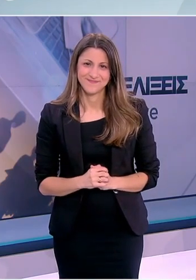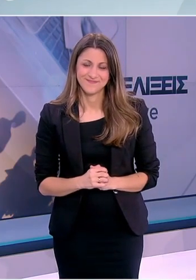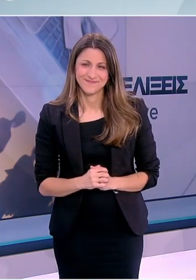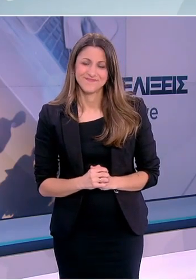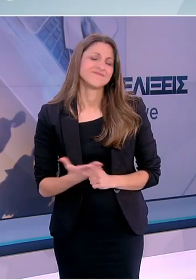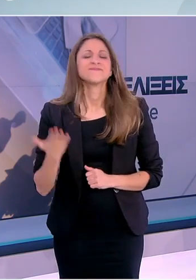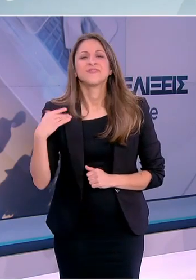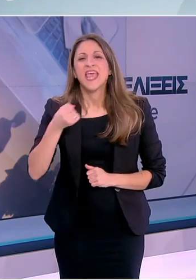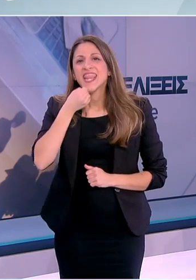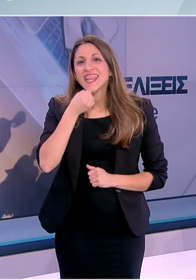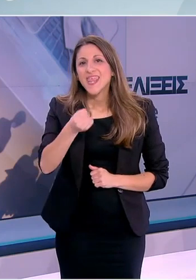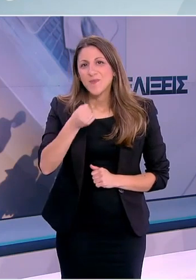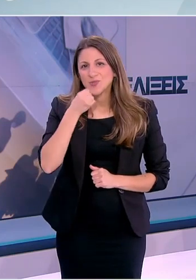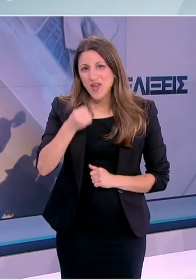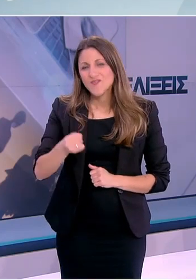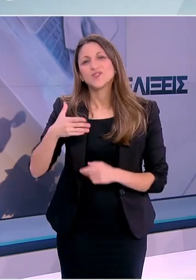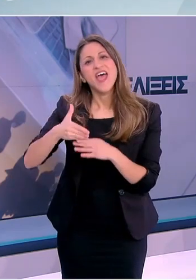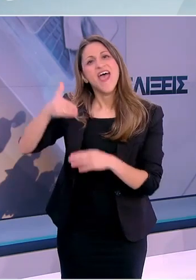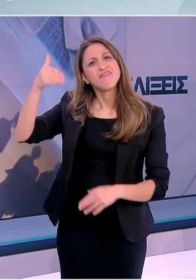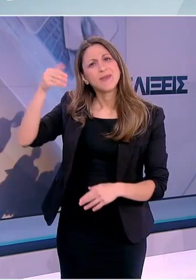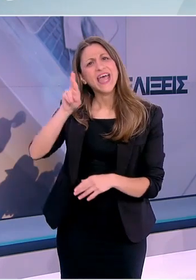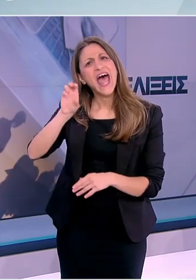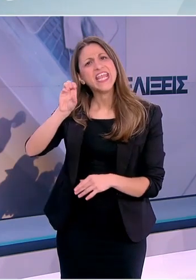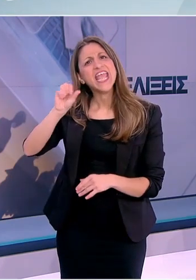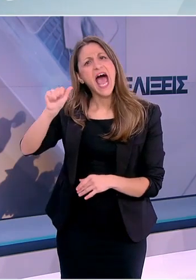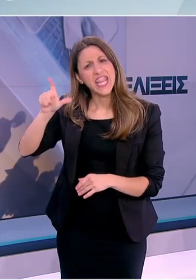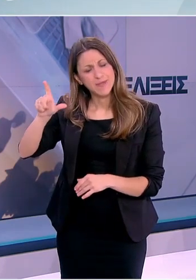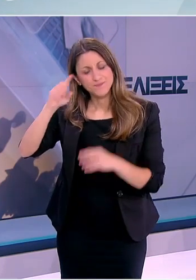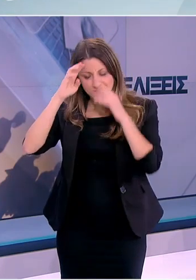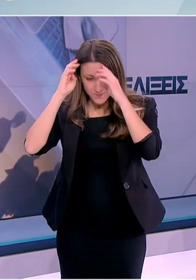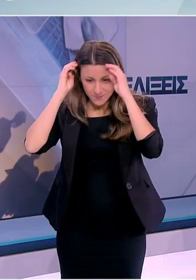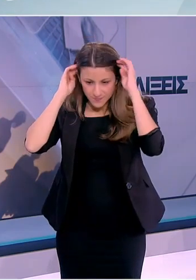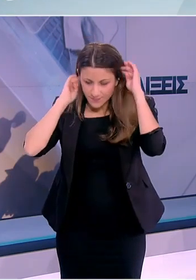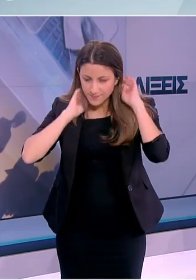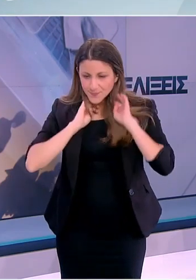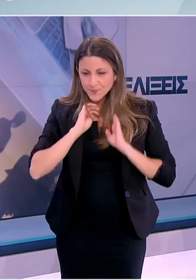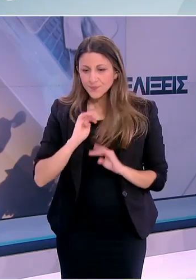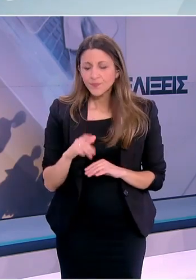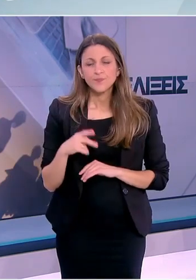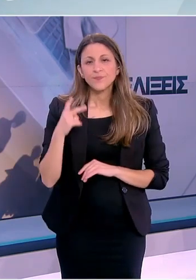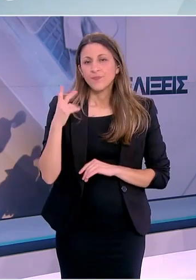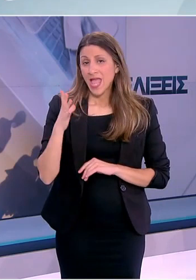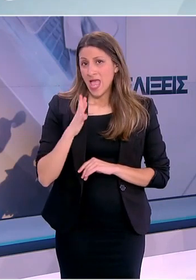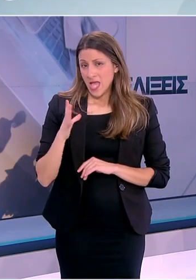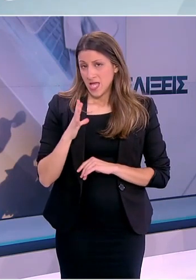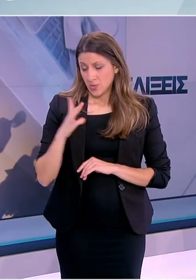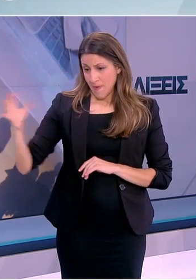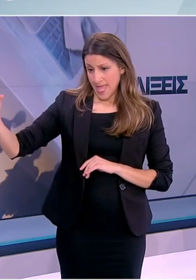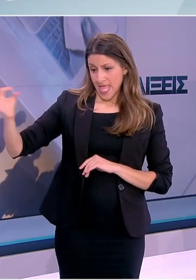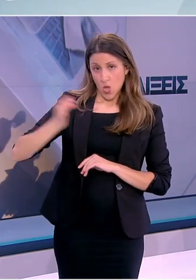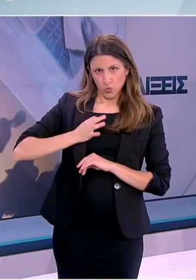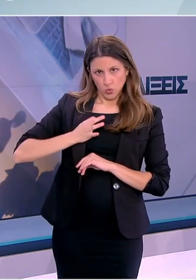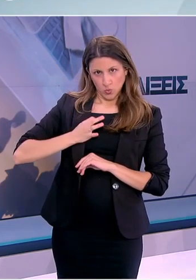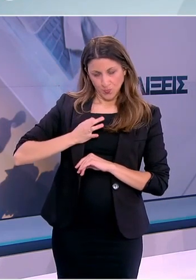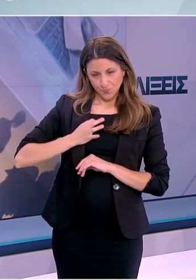Η κυρία Σταθάκου από την εφημερίδα Real News και το Real FM. Ποια είναι τα κριτήρια στην επιδημιολογική εικόνα του ιού που θα οδηγήσουν στην έξοδο από